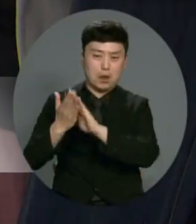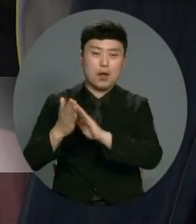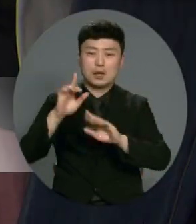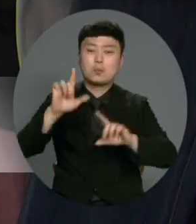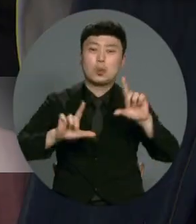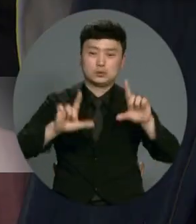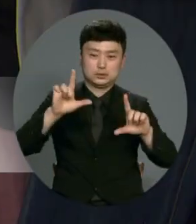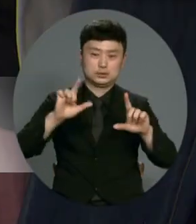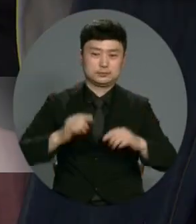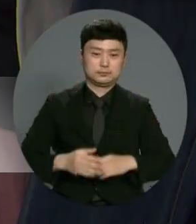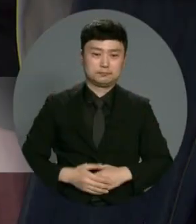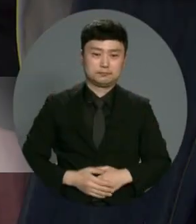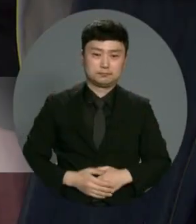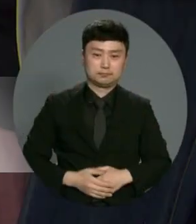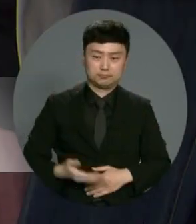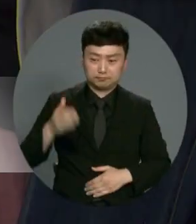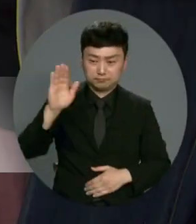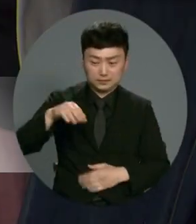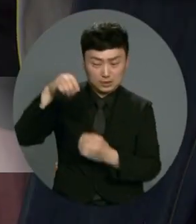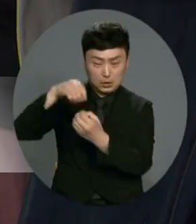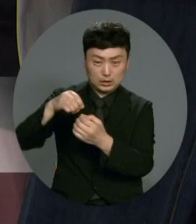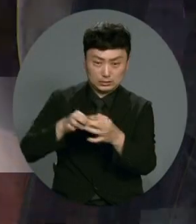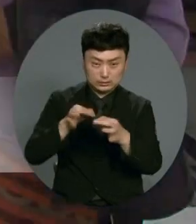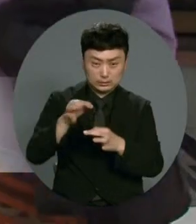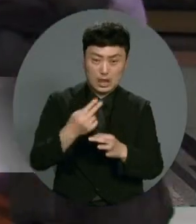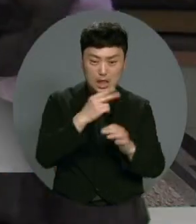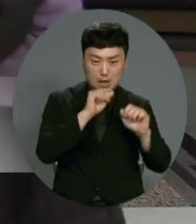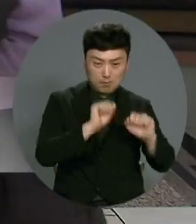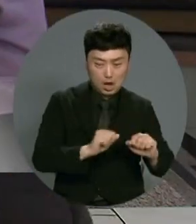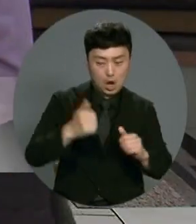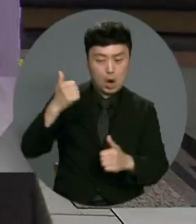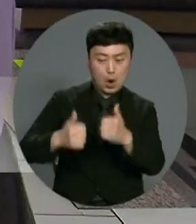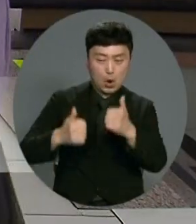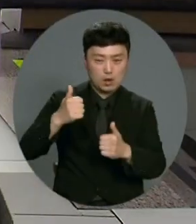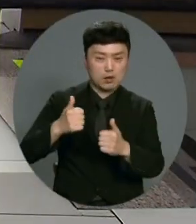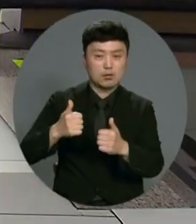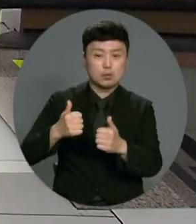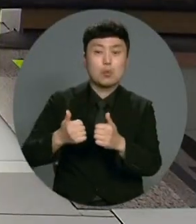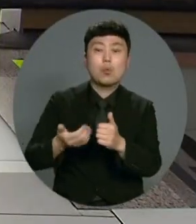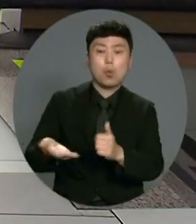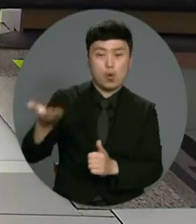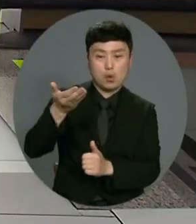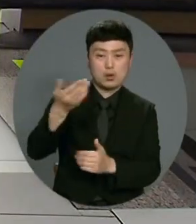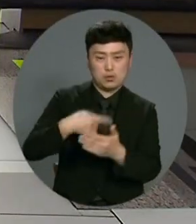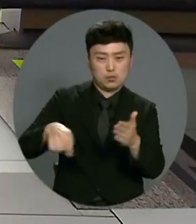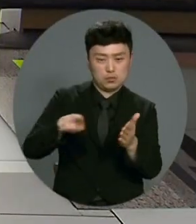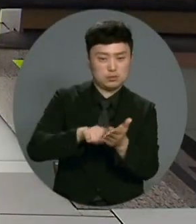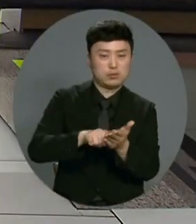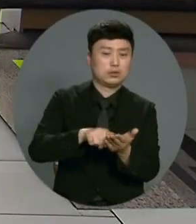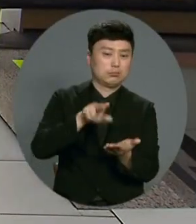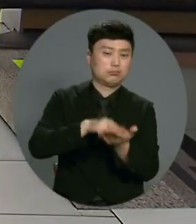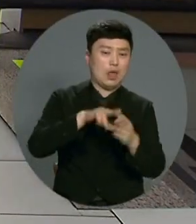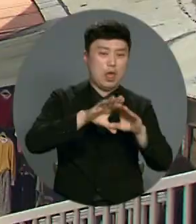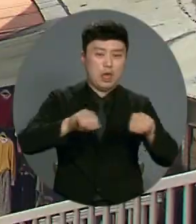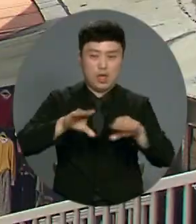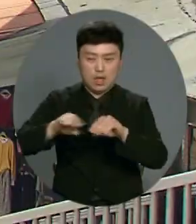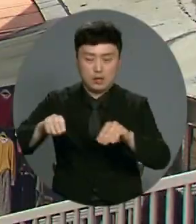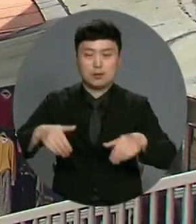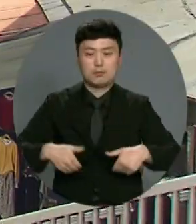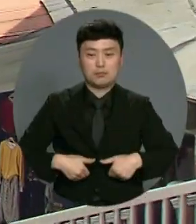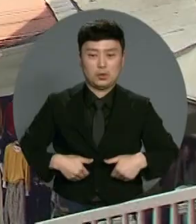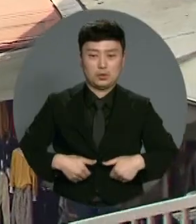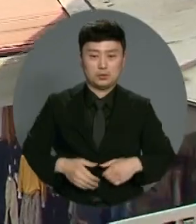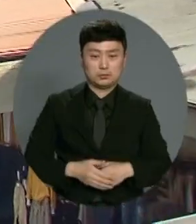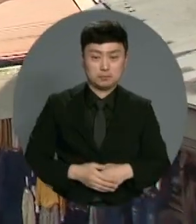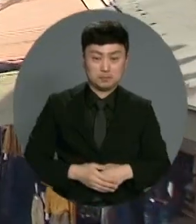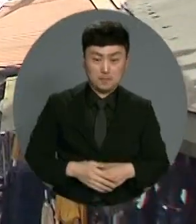있습니다. 하지만 전통시장이 생존을 넘어 경쟁력을 확보하기 위해선 넘어야 할 산이 많습니다.